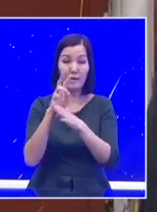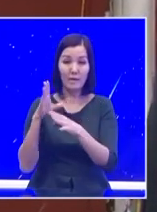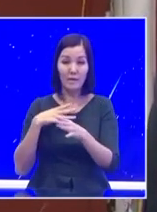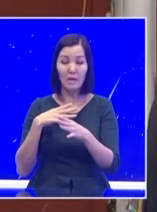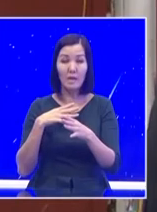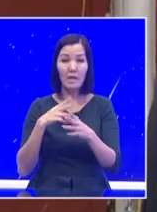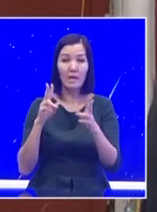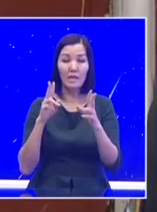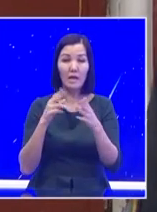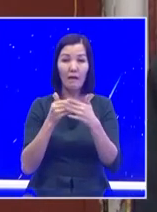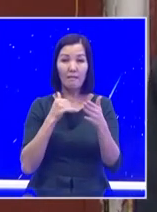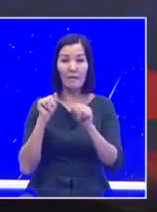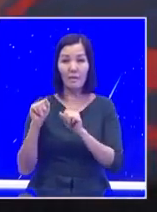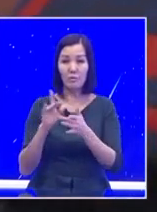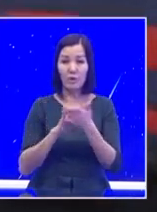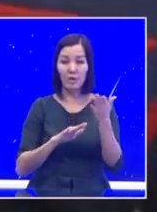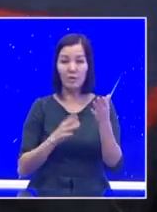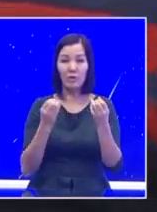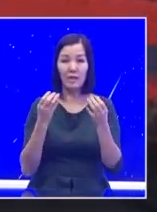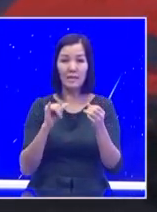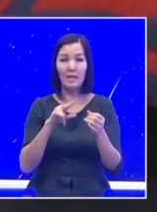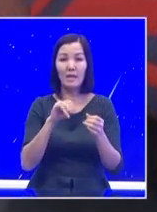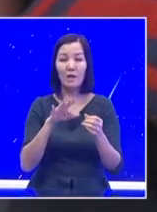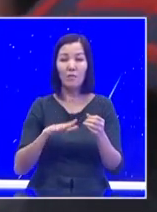аралан жұмыстары арқа жалғасуда. Және Іле ауданы